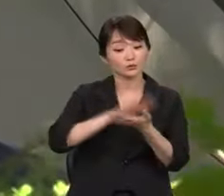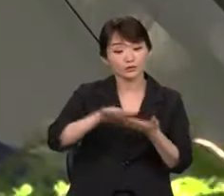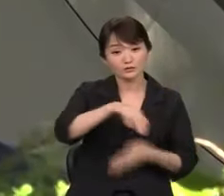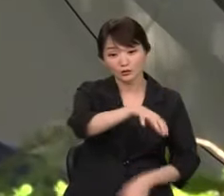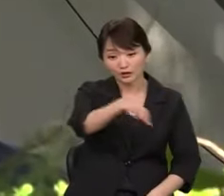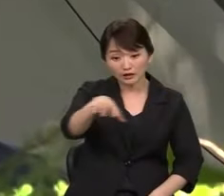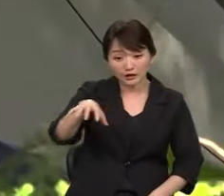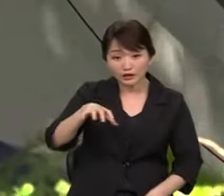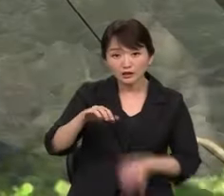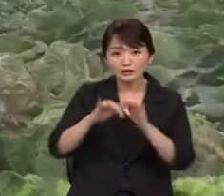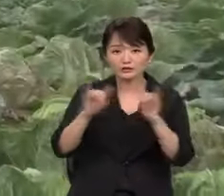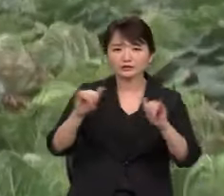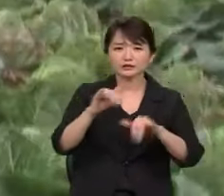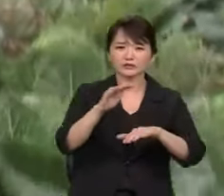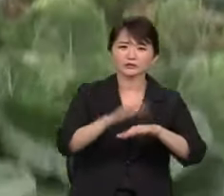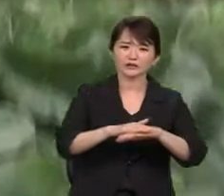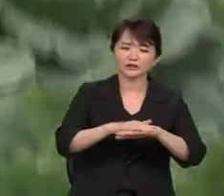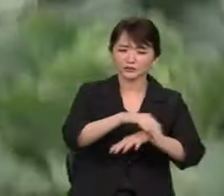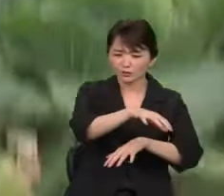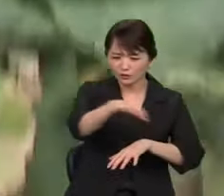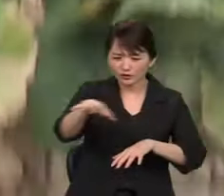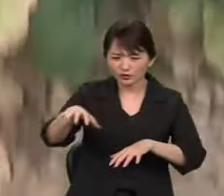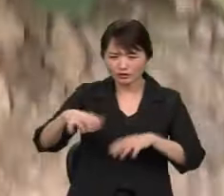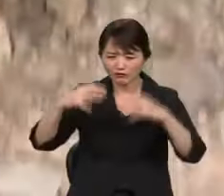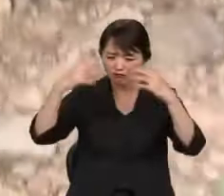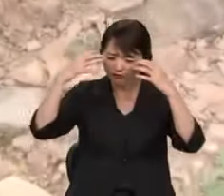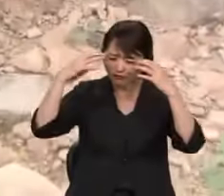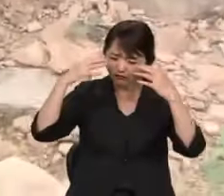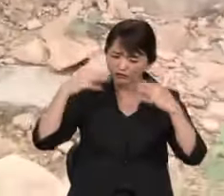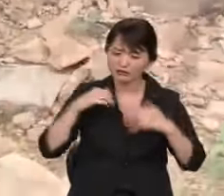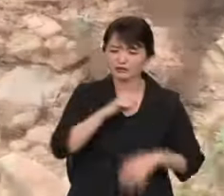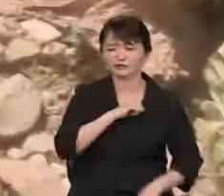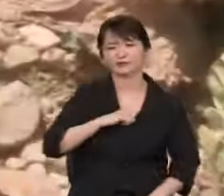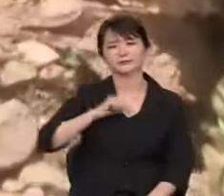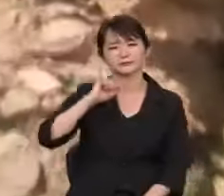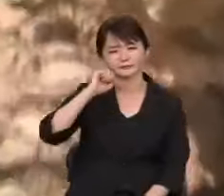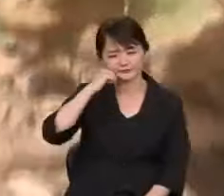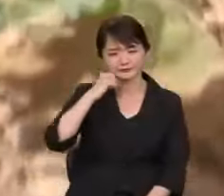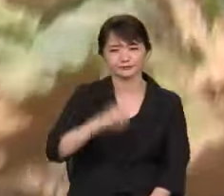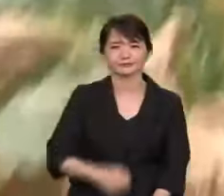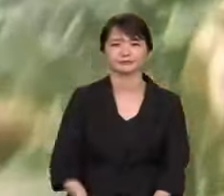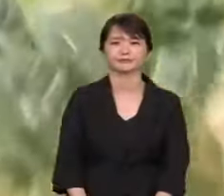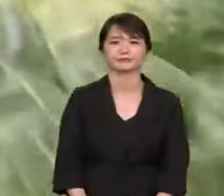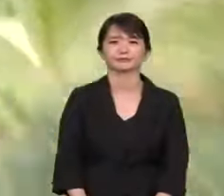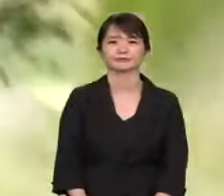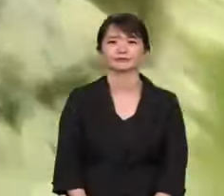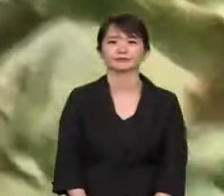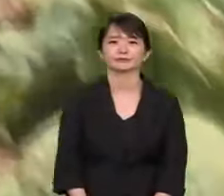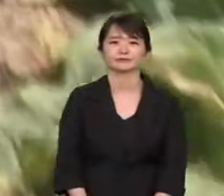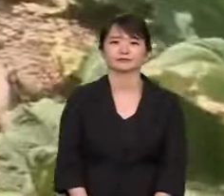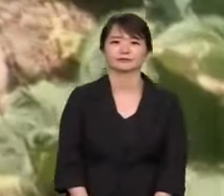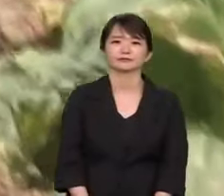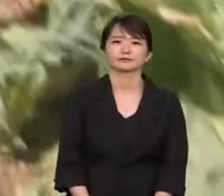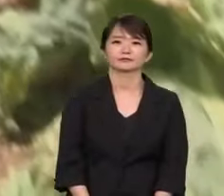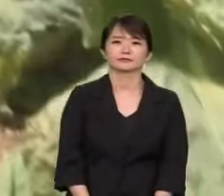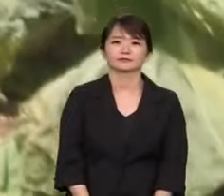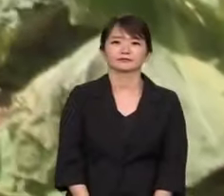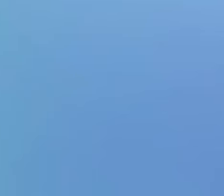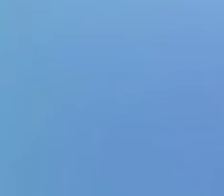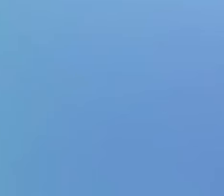만큼 사람도 농작물도 낯선 더위가 더 견디기 어렵습니다. JTBC 조승현입니다.